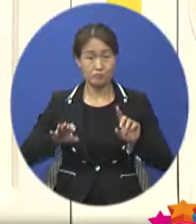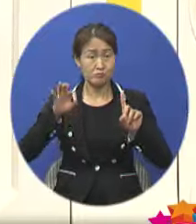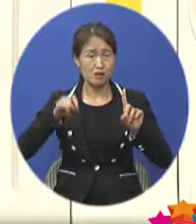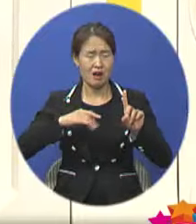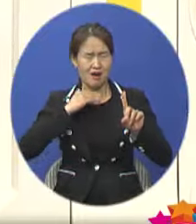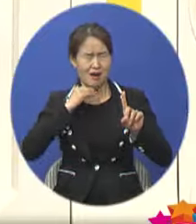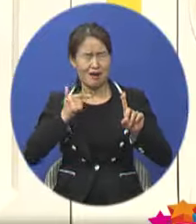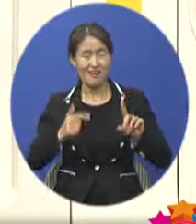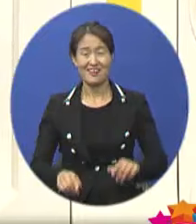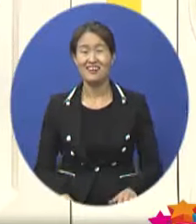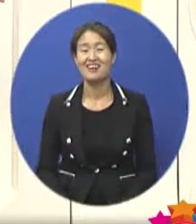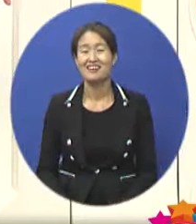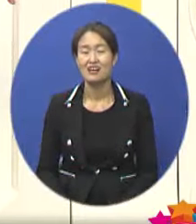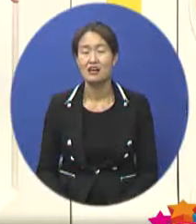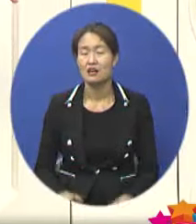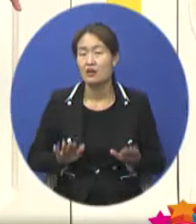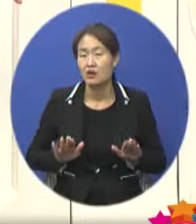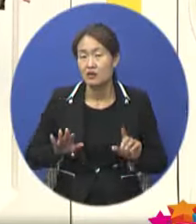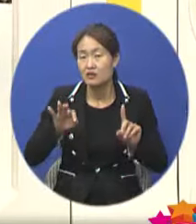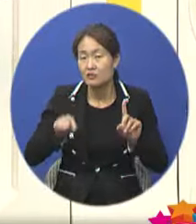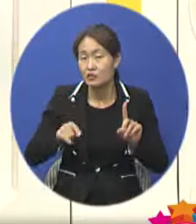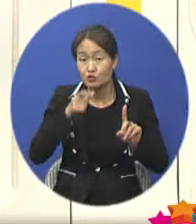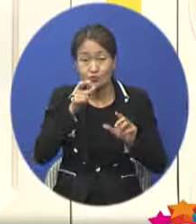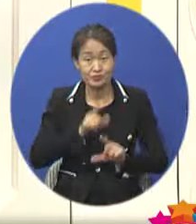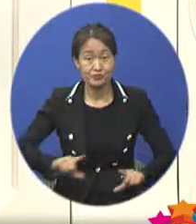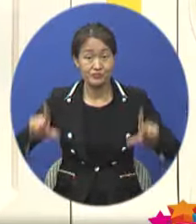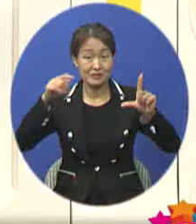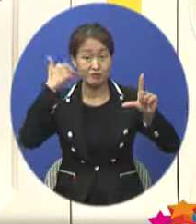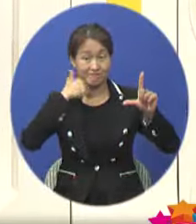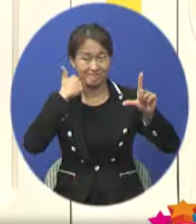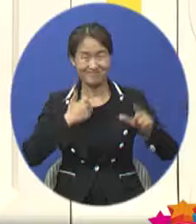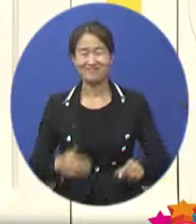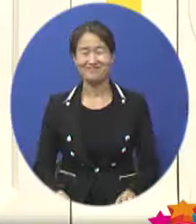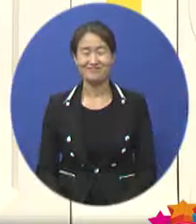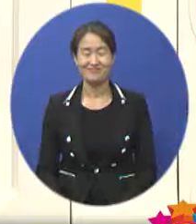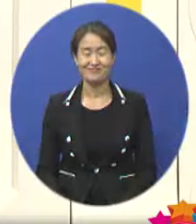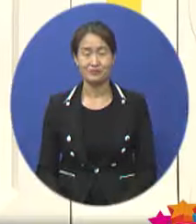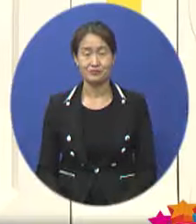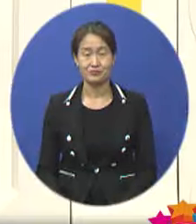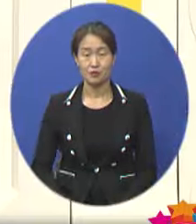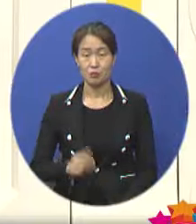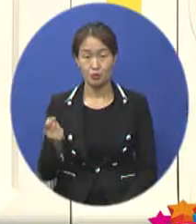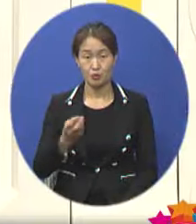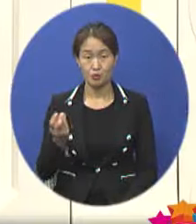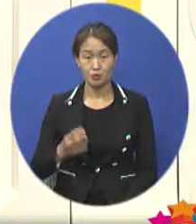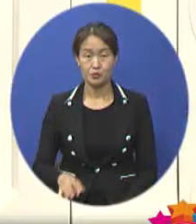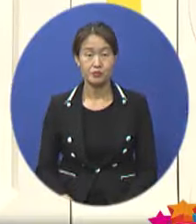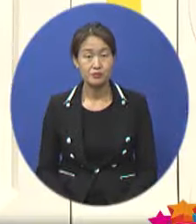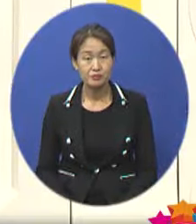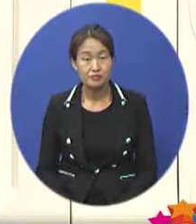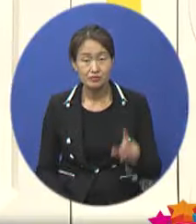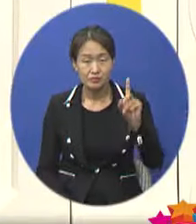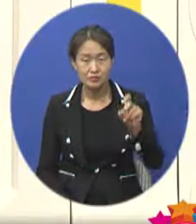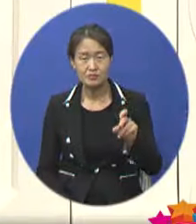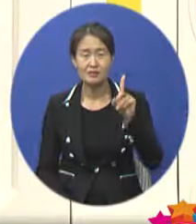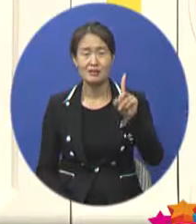무척 기대가 됩니다. 네, 오늘의 장원 수요일입니다. 어떤 분인가요? 오늘의 장원은 참가번호!